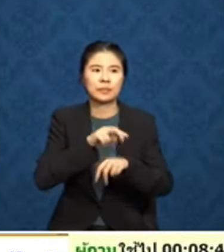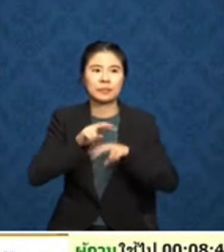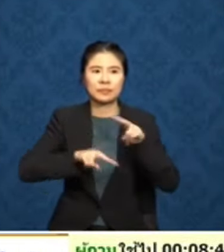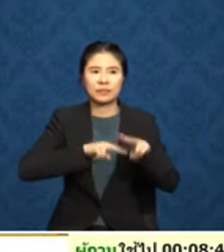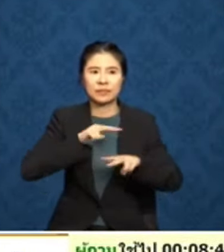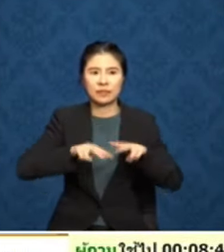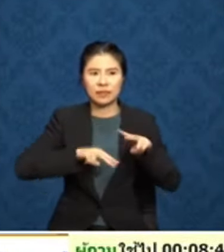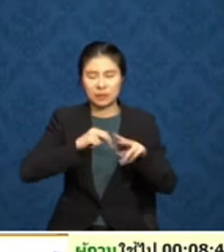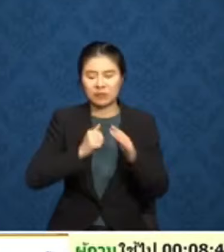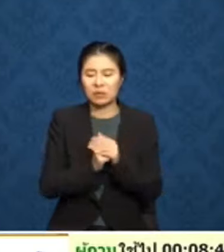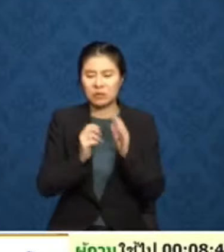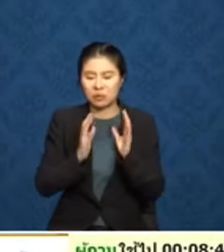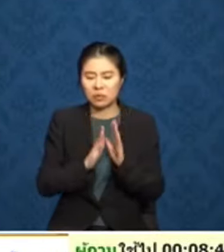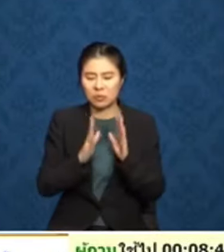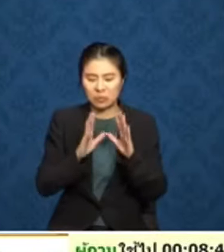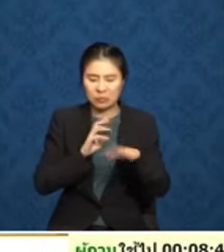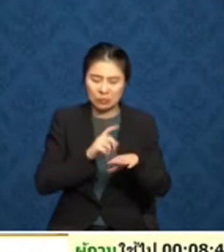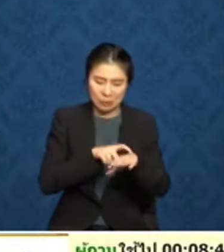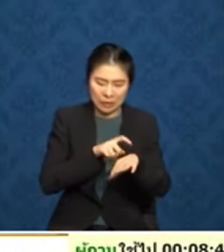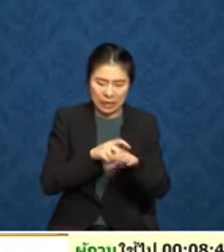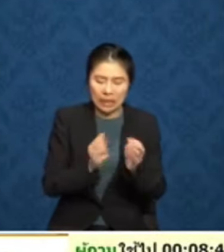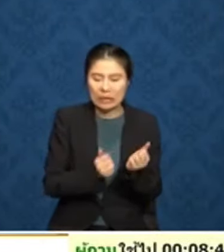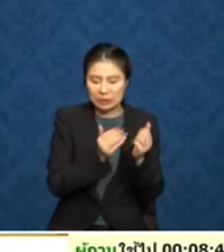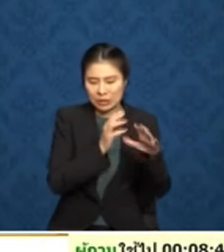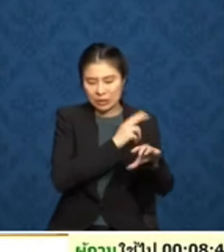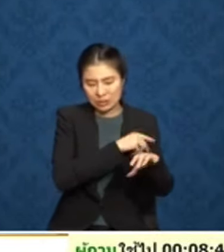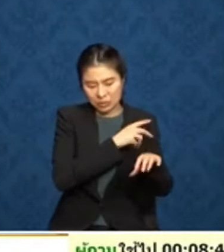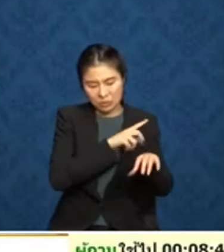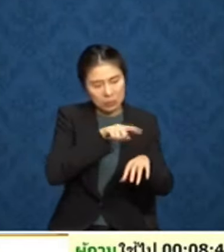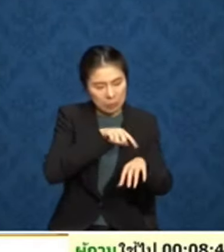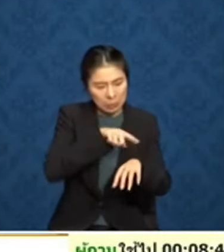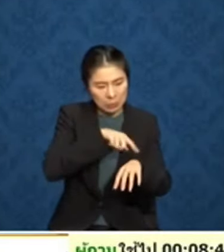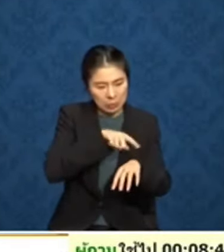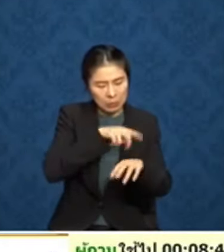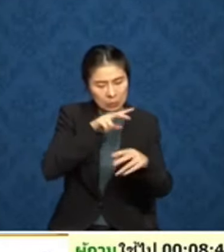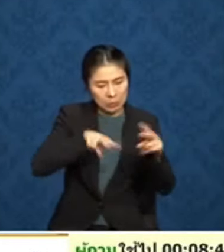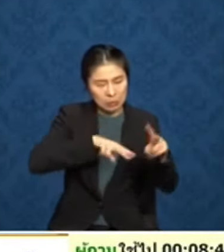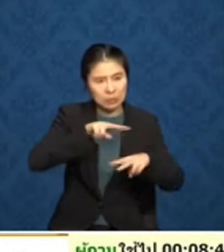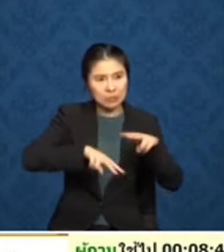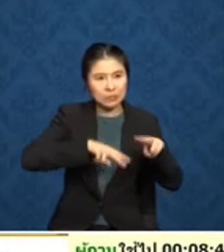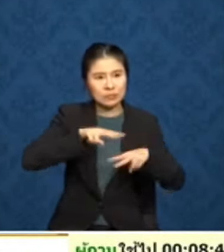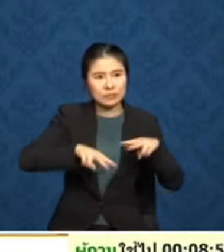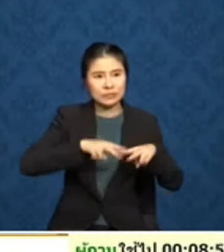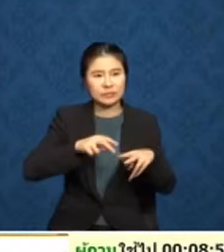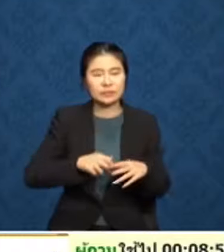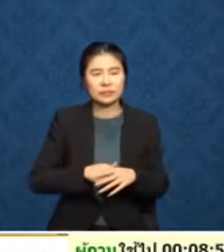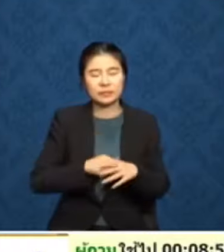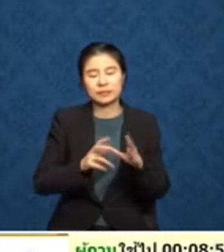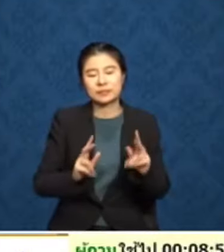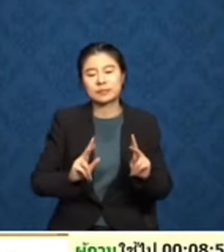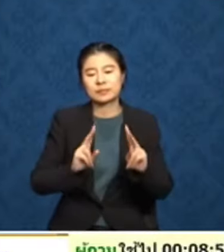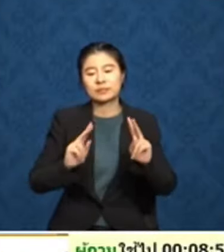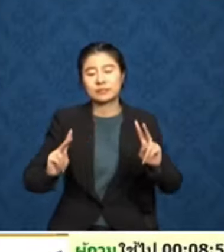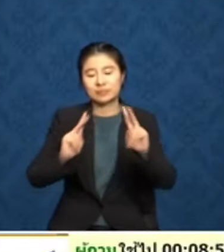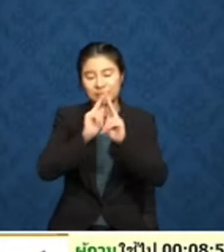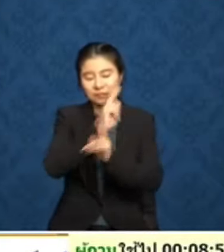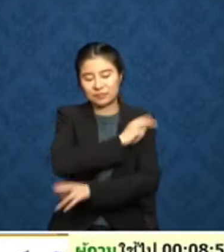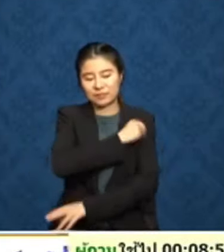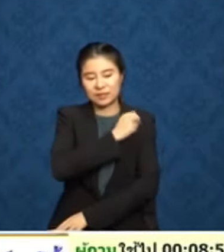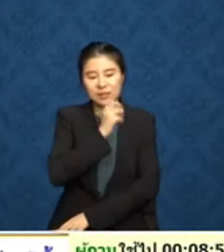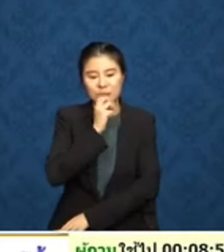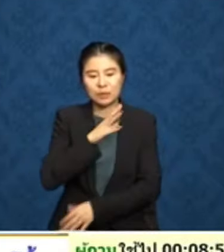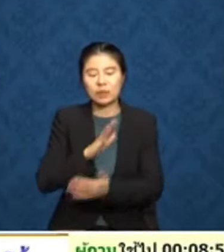คนเหล่านี้ค่ะท่านรัฐมนตรีที่เขียนเอาไว้ในคู่มือของสาธารณสุขเองเนี่ยบอกว่าต้องรักษาประม